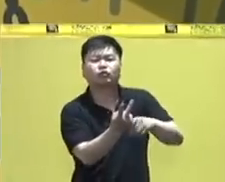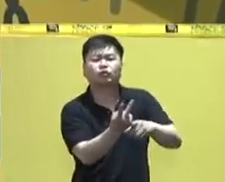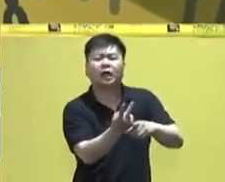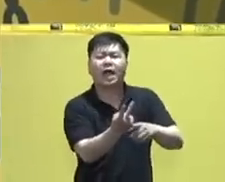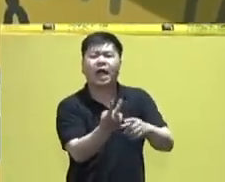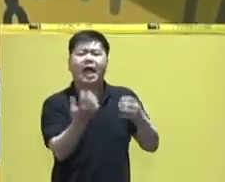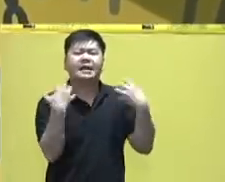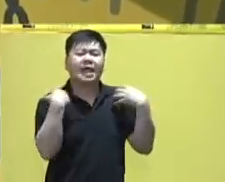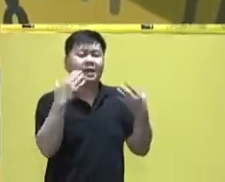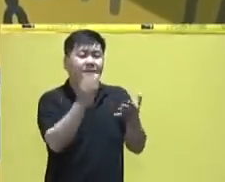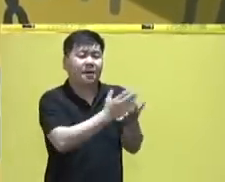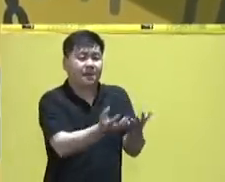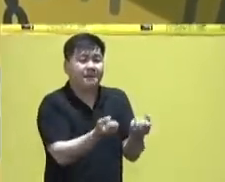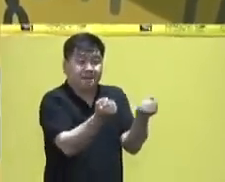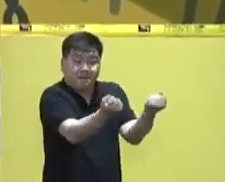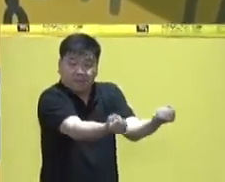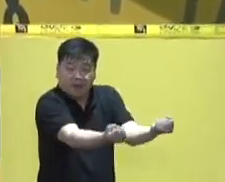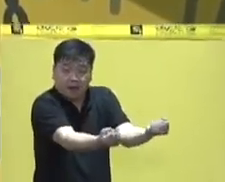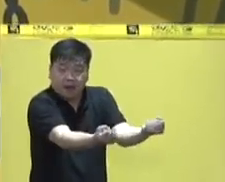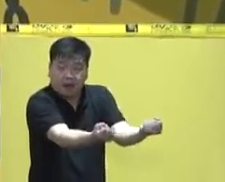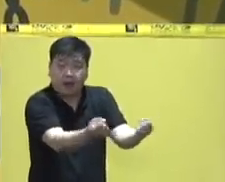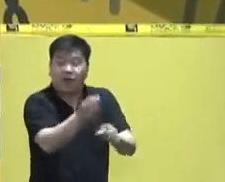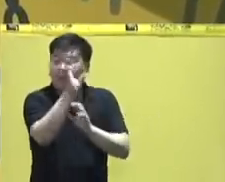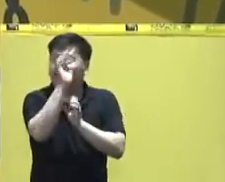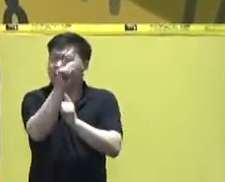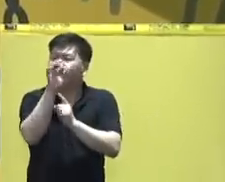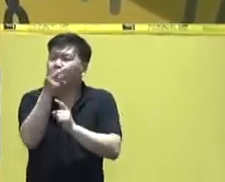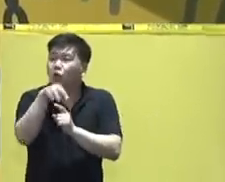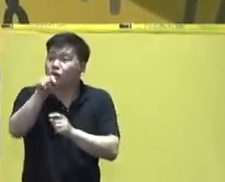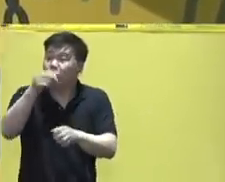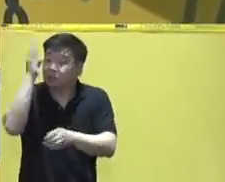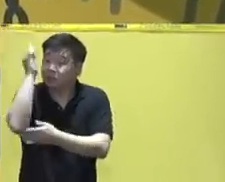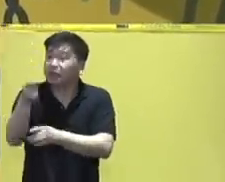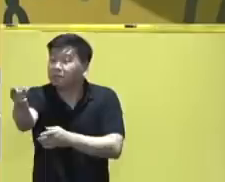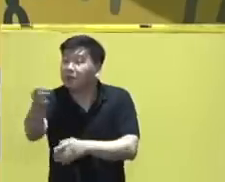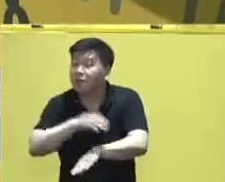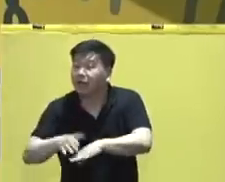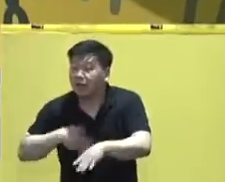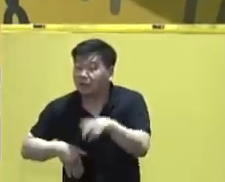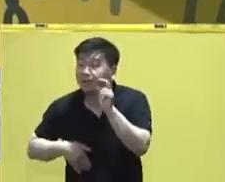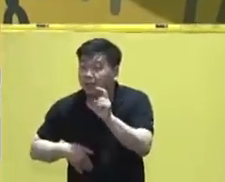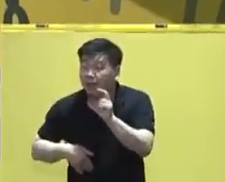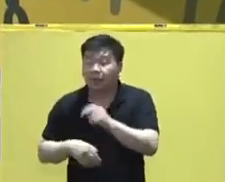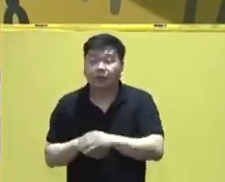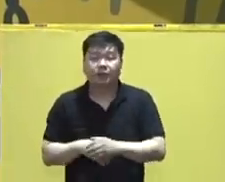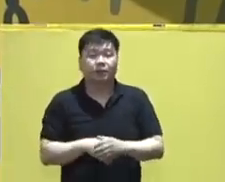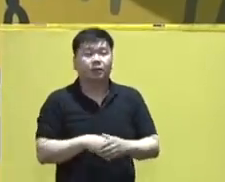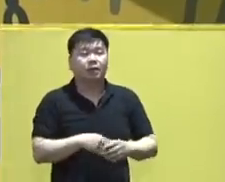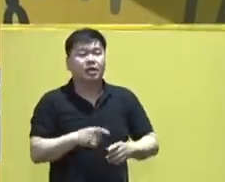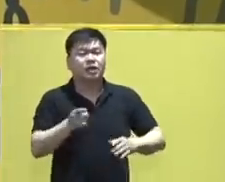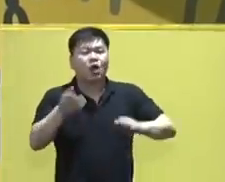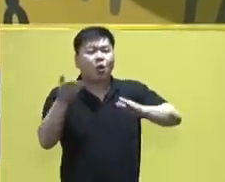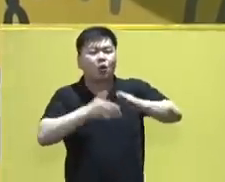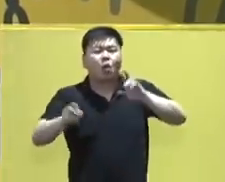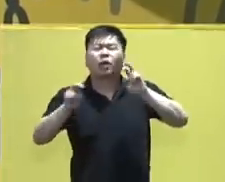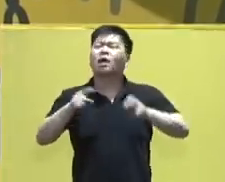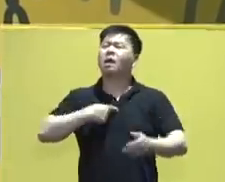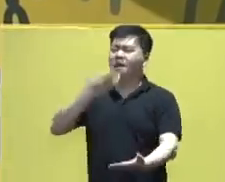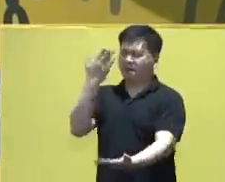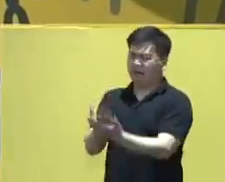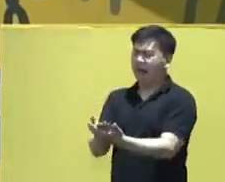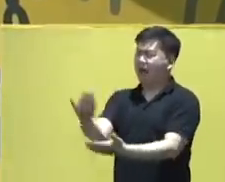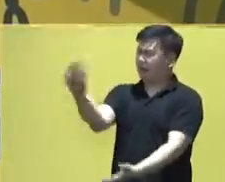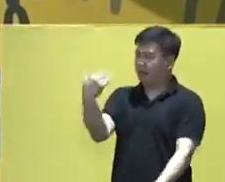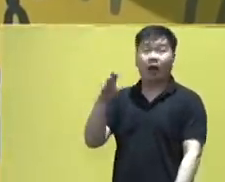책임을 분담하면서 저 이용섭 시장님 잘 아실 거예요. 그때 아마 그냥 그 공기업을 우리 달라 이게